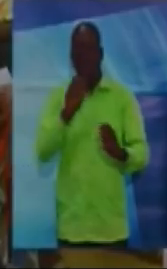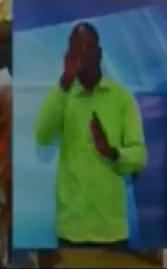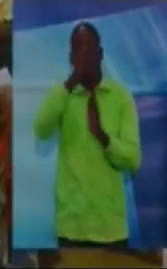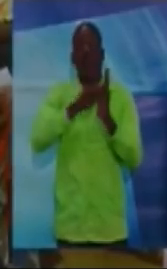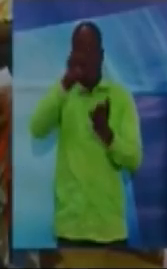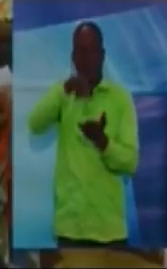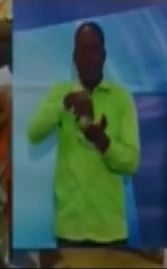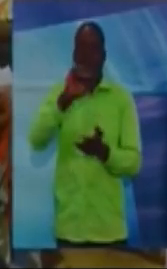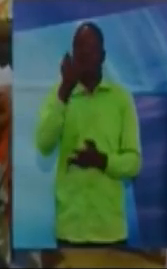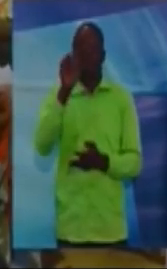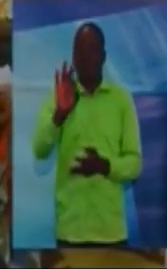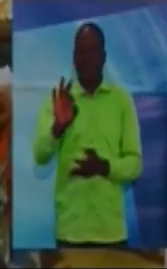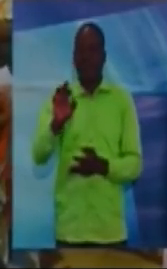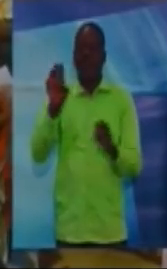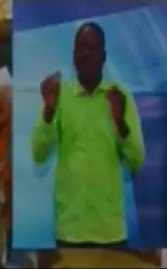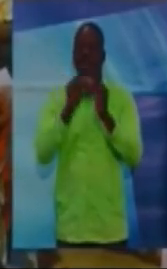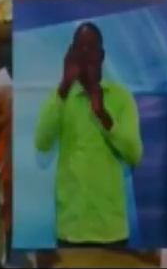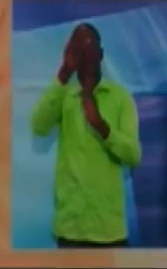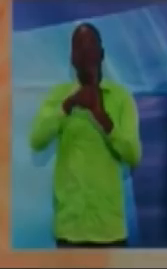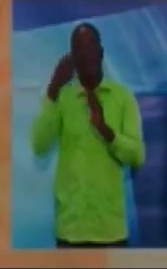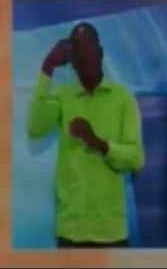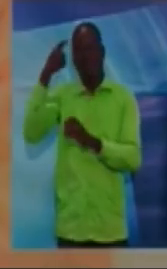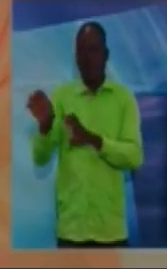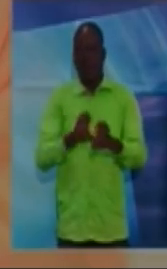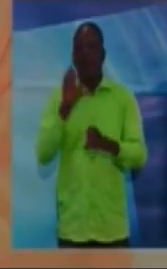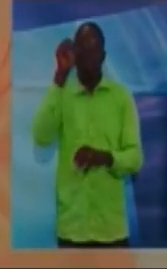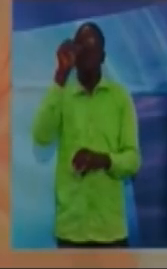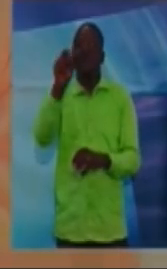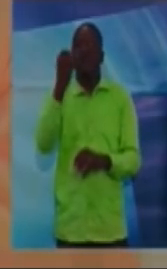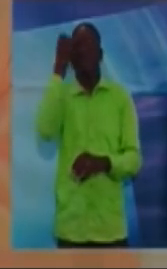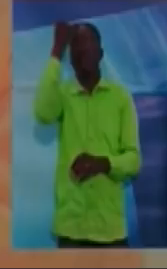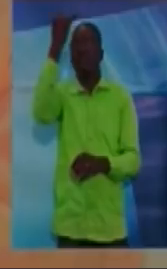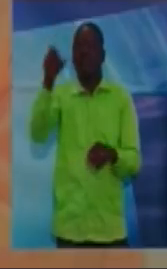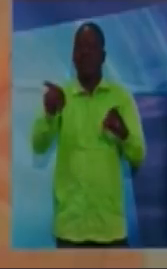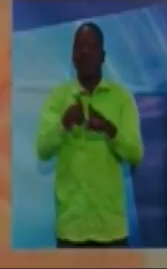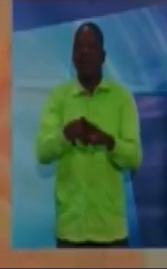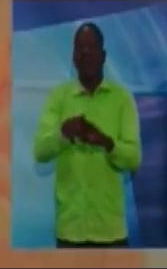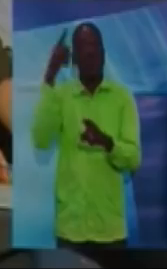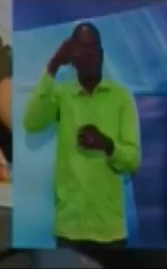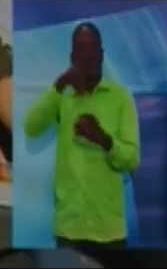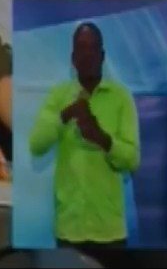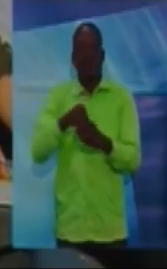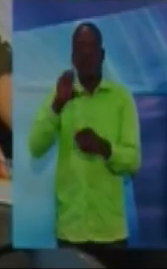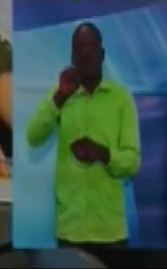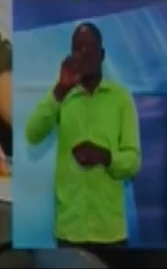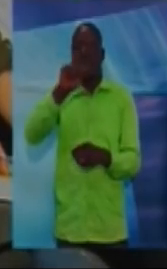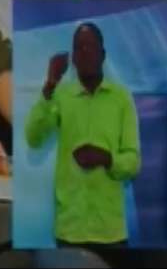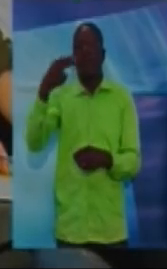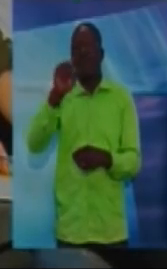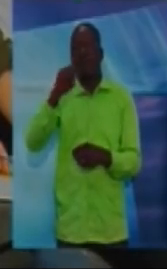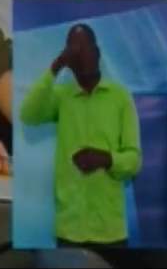2019 sera également une occasion pour faire le point des initiatives comme la Grande Muraille Verte au Sahara et au